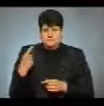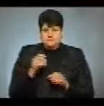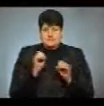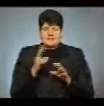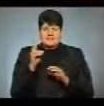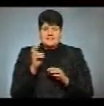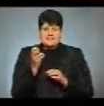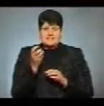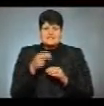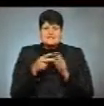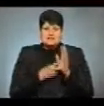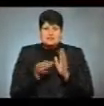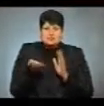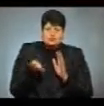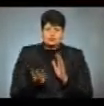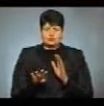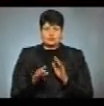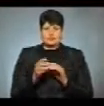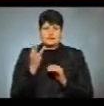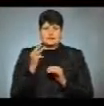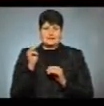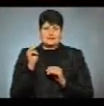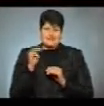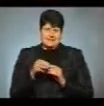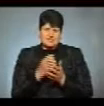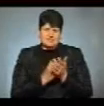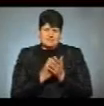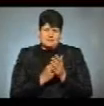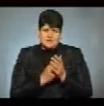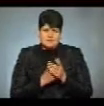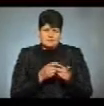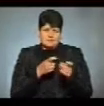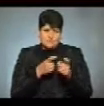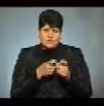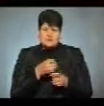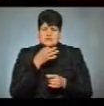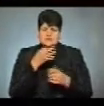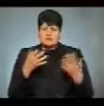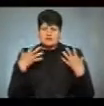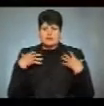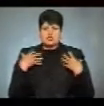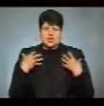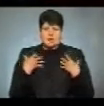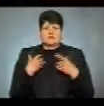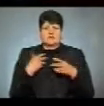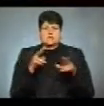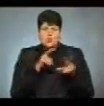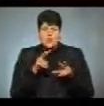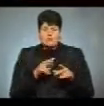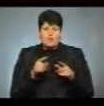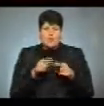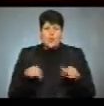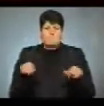217 одиниць зброї і 3695 боєприпасів, повідомив начальник сектору контролю за обігом зброї Тернопільського